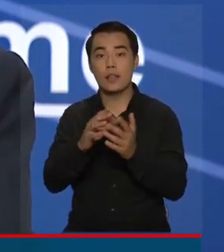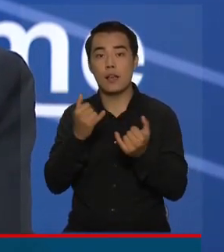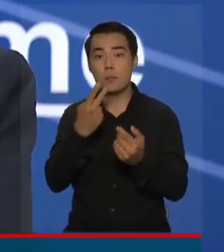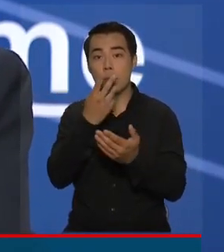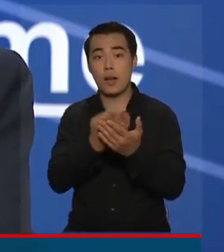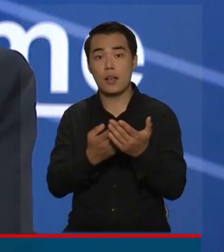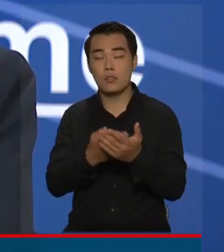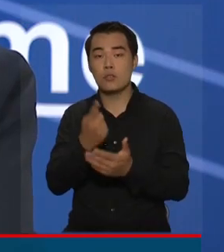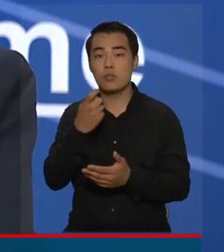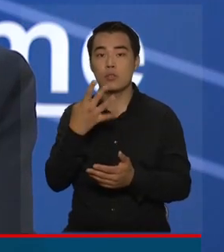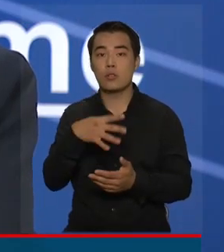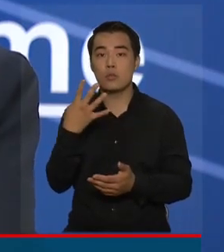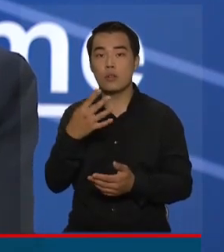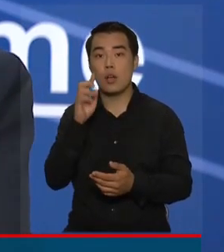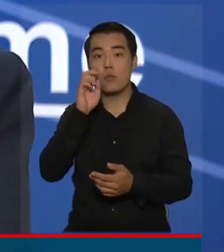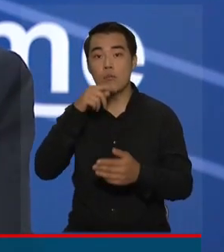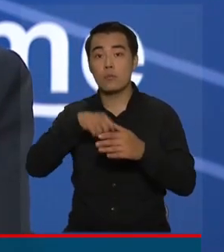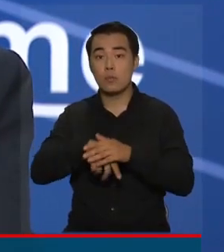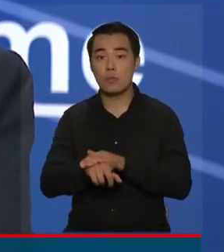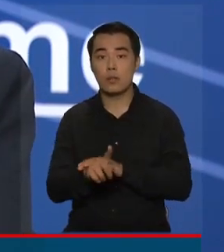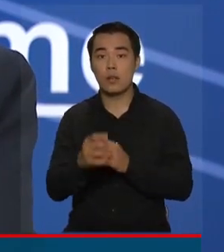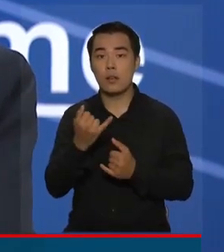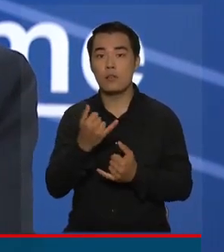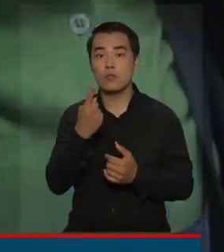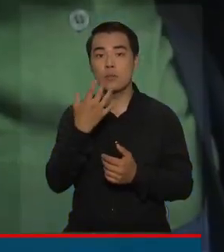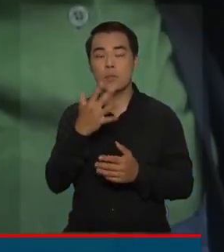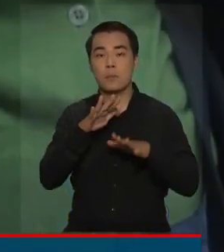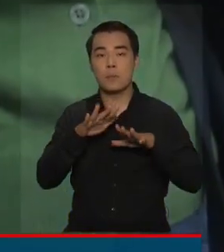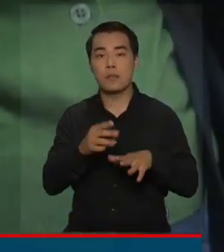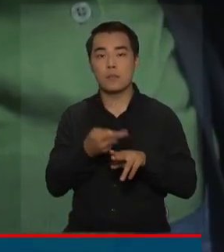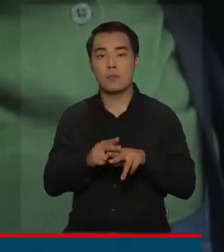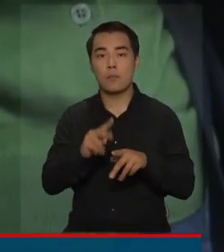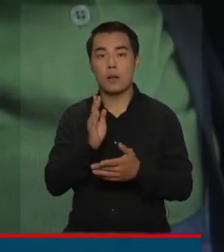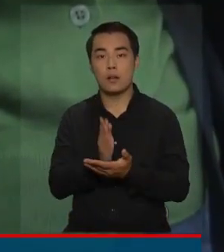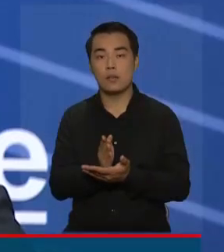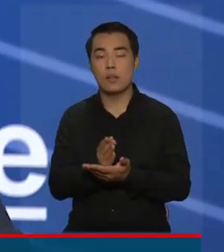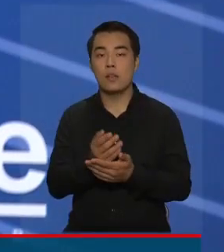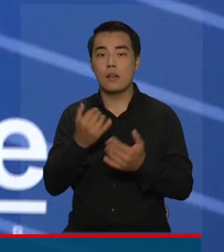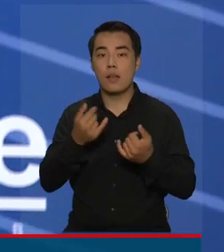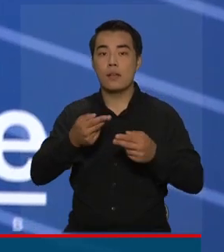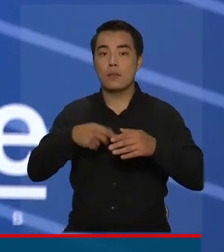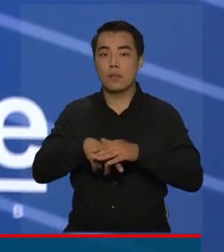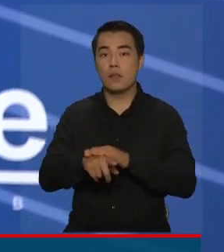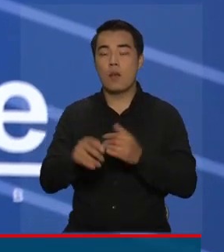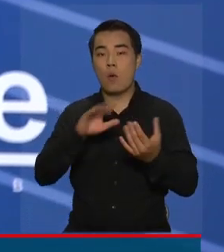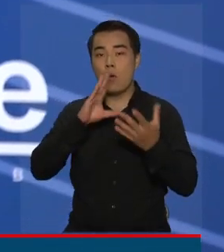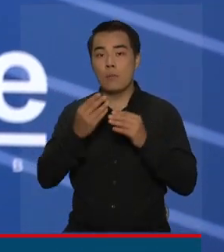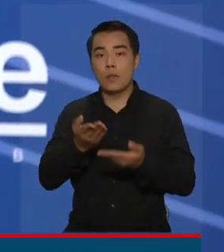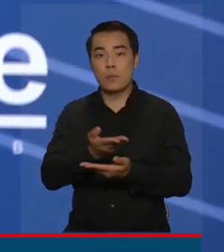бойынша 144 елдің ішінде біз 105-ші орында тұрғанбыз. Сол себептен біз